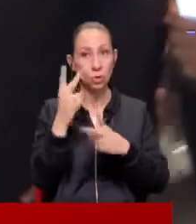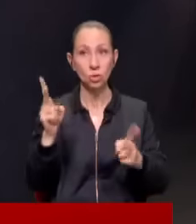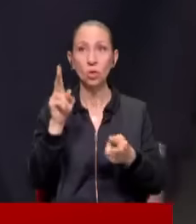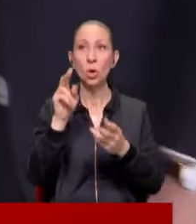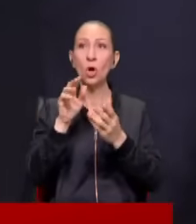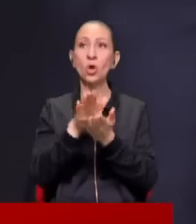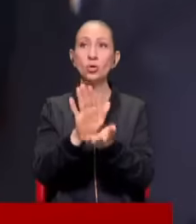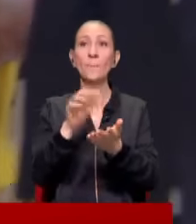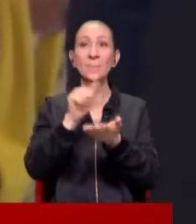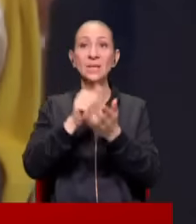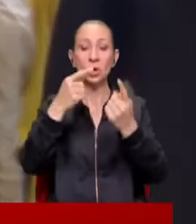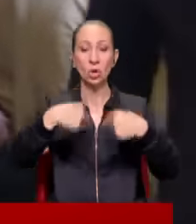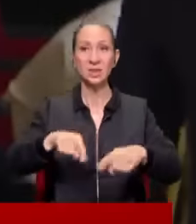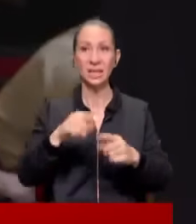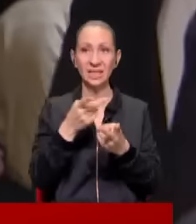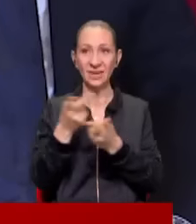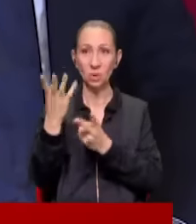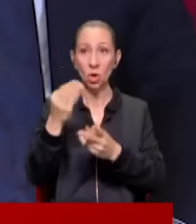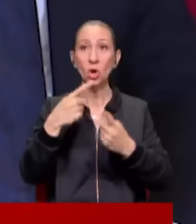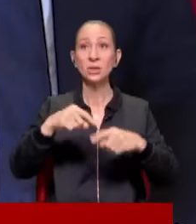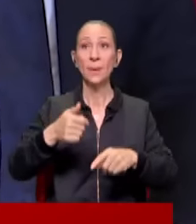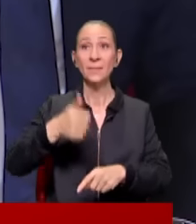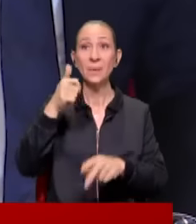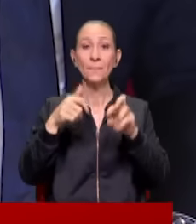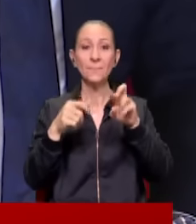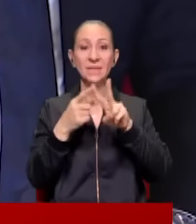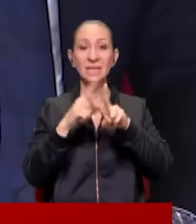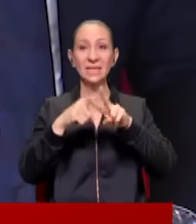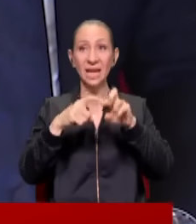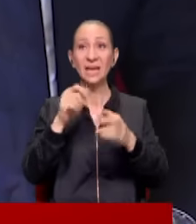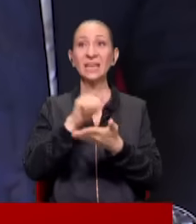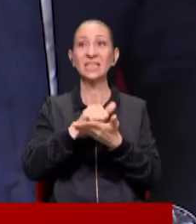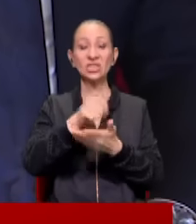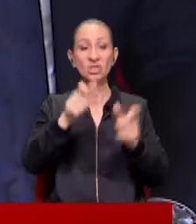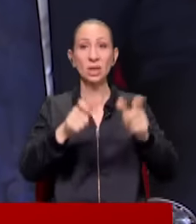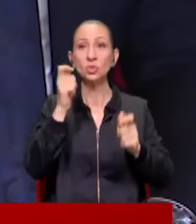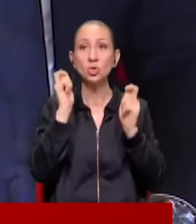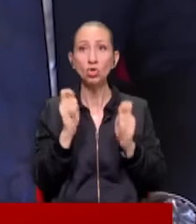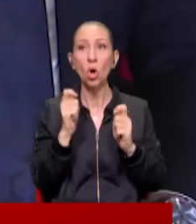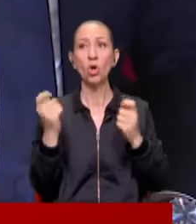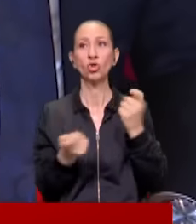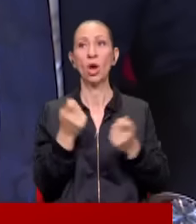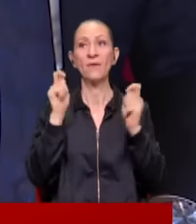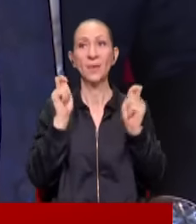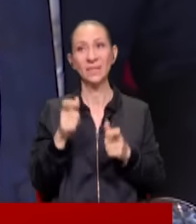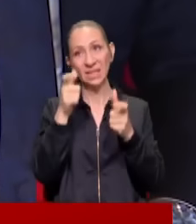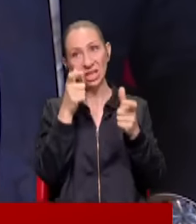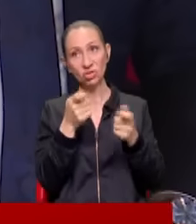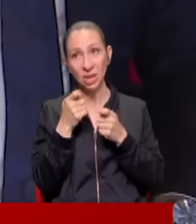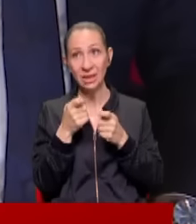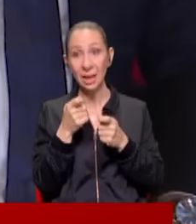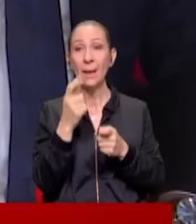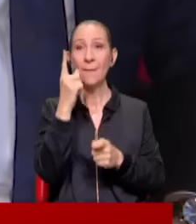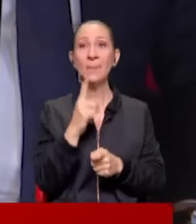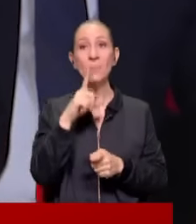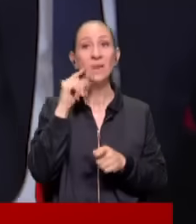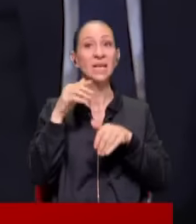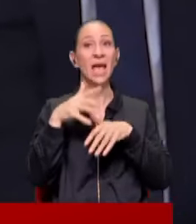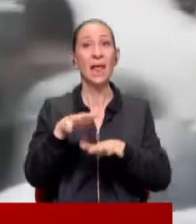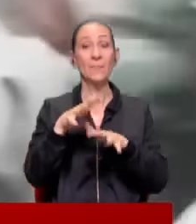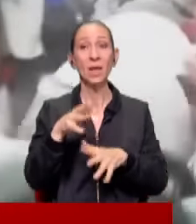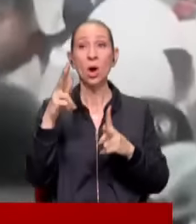katıldı. Basın konseyinin davetlisi olarak konsey başkanı Pınar Türenç gazetecilerin zor şartlar altında görev yapmasına dikkat çekti. 1 Mayıs